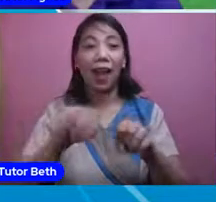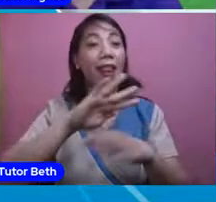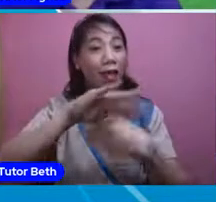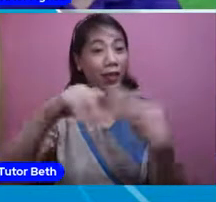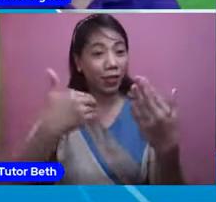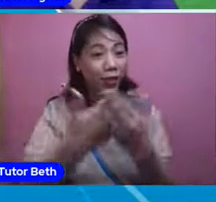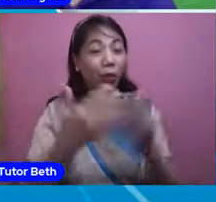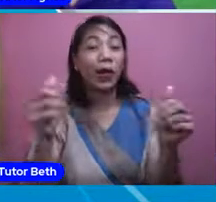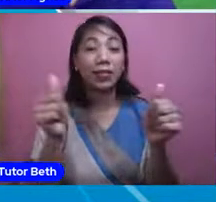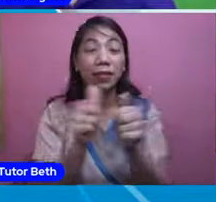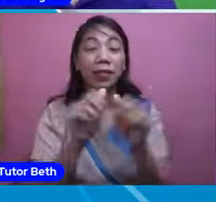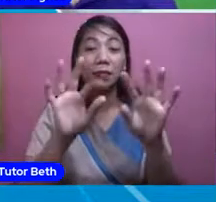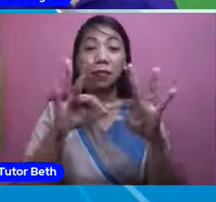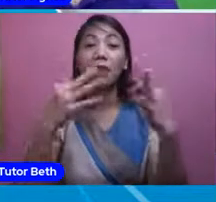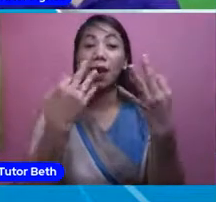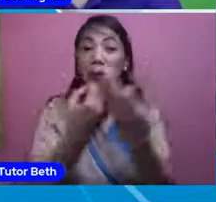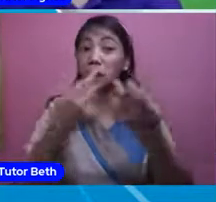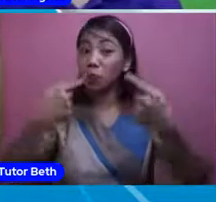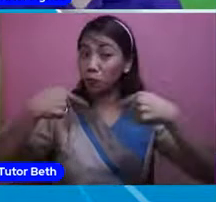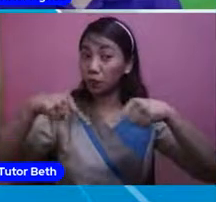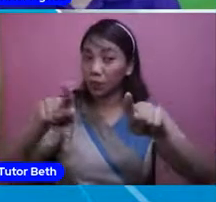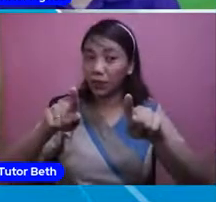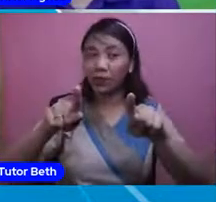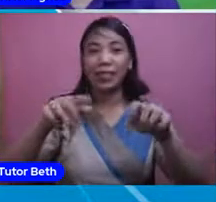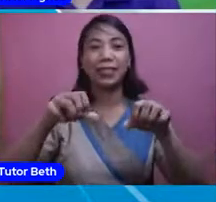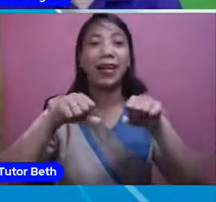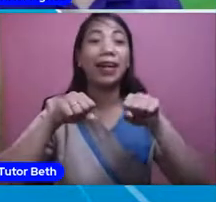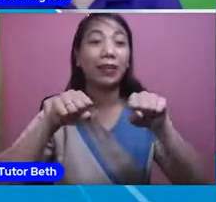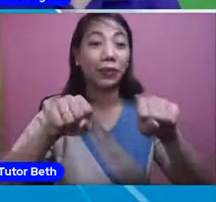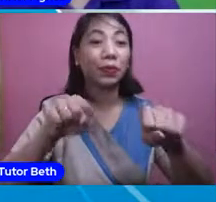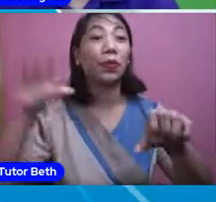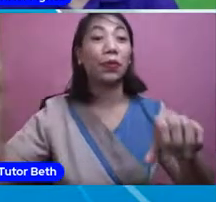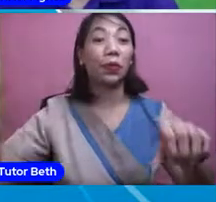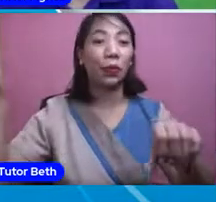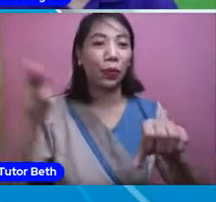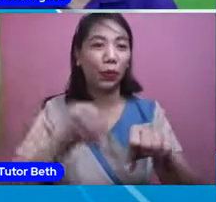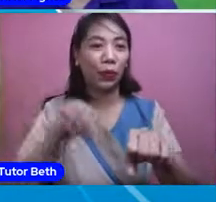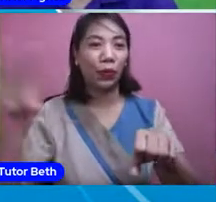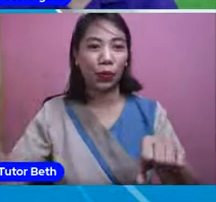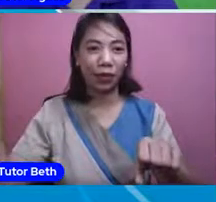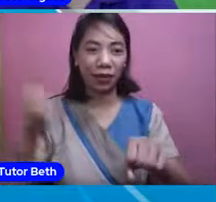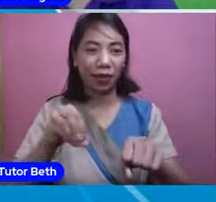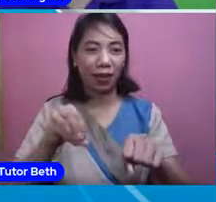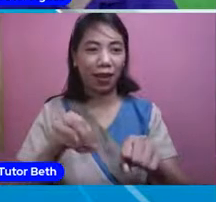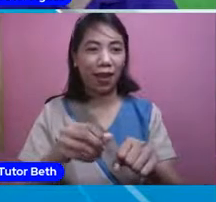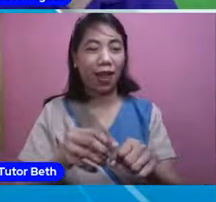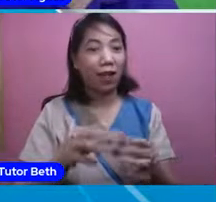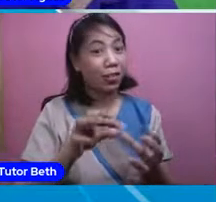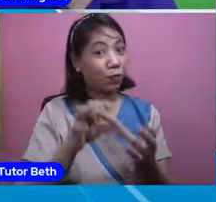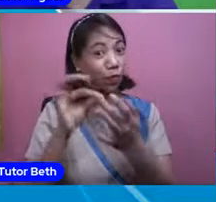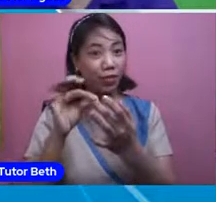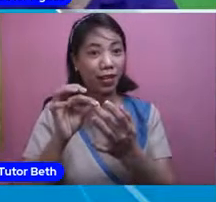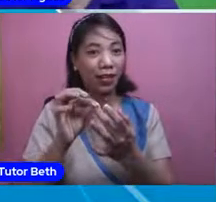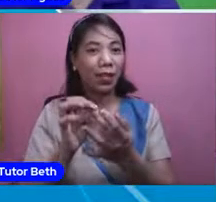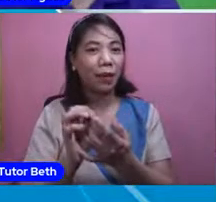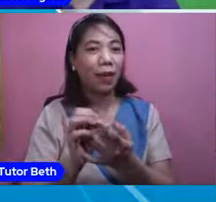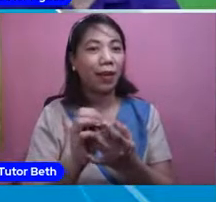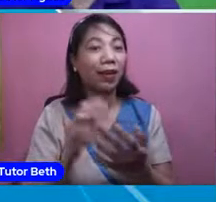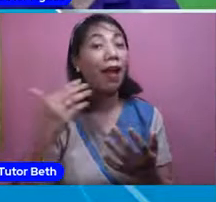sa grocery. Kasi yan ang lagi, diba? Lalo na kung susweldo si papa, si mama.